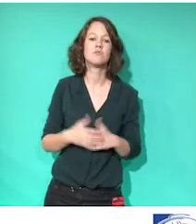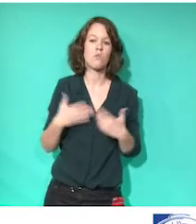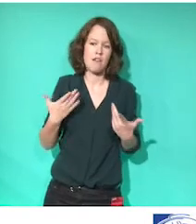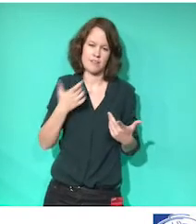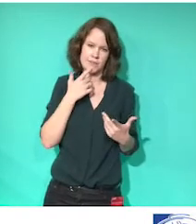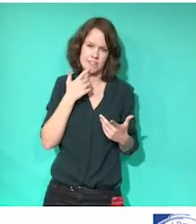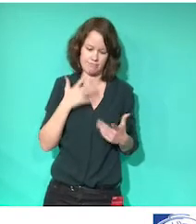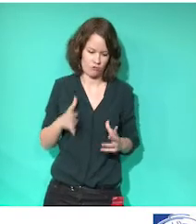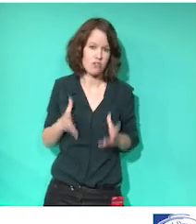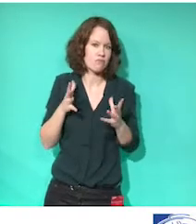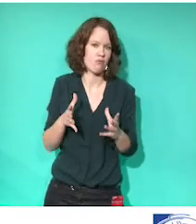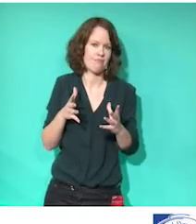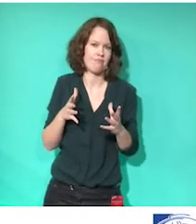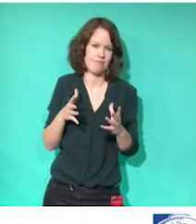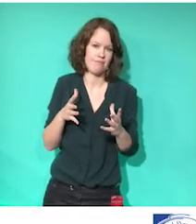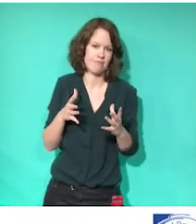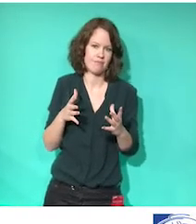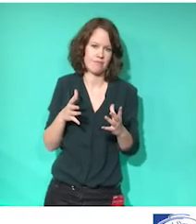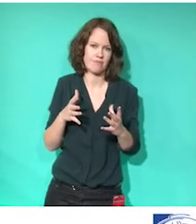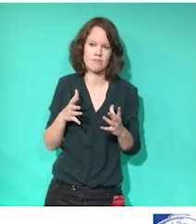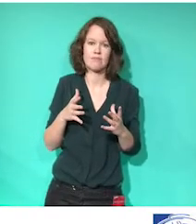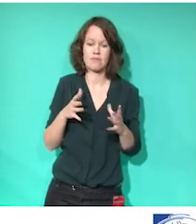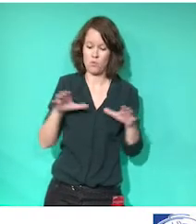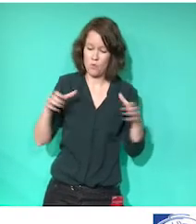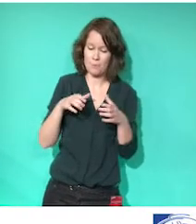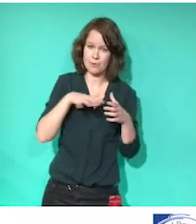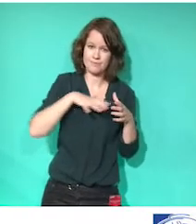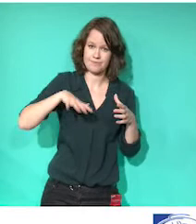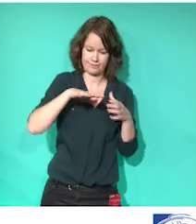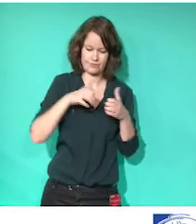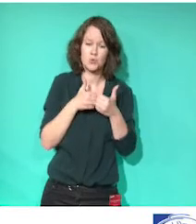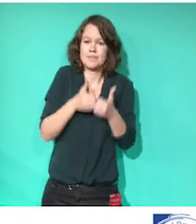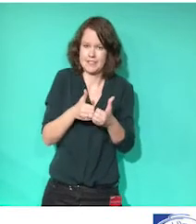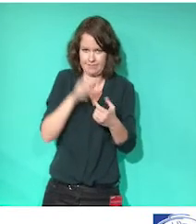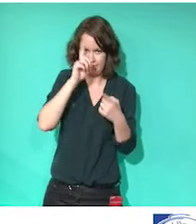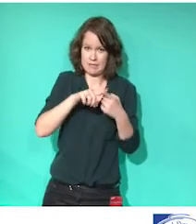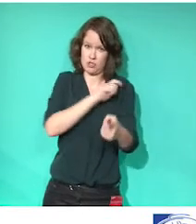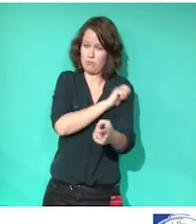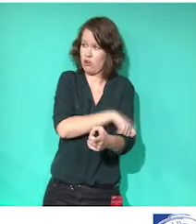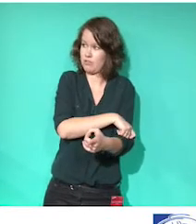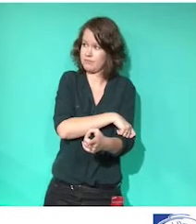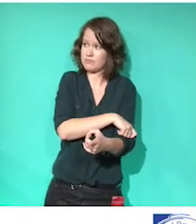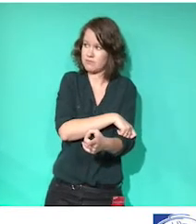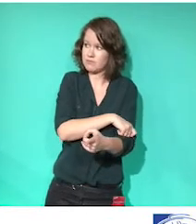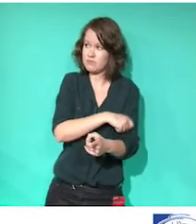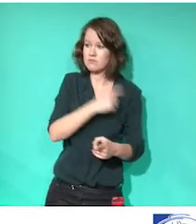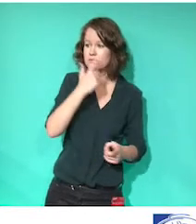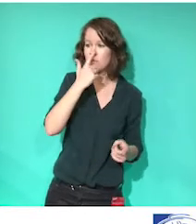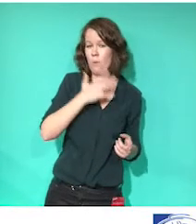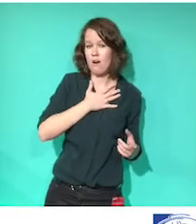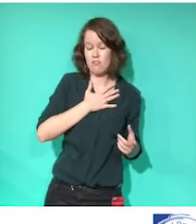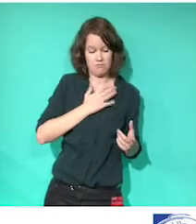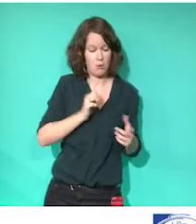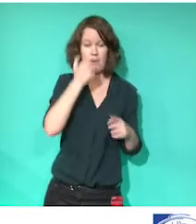un engagement et embarqué dans ce groupe de suivi pour le sport. D'abord, je pense que c'était aussi pour nous